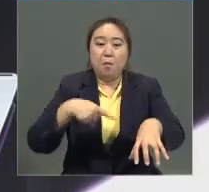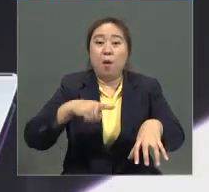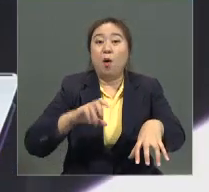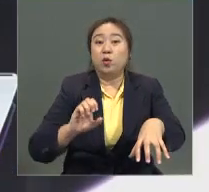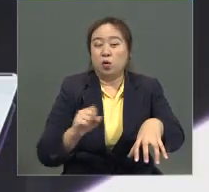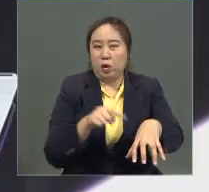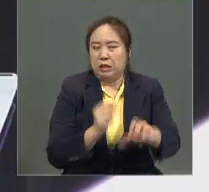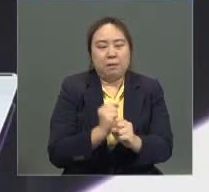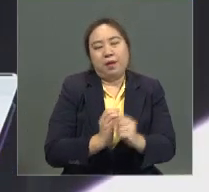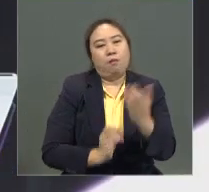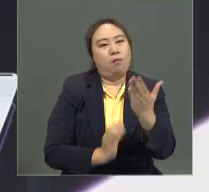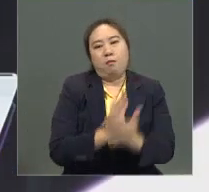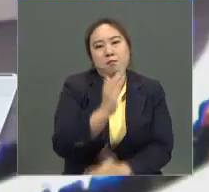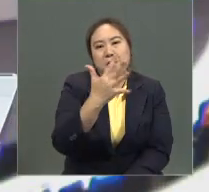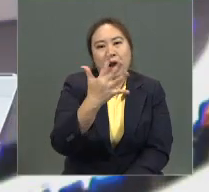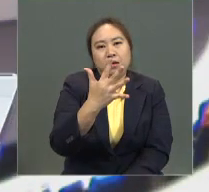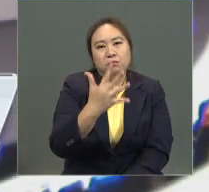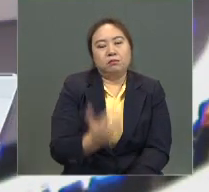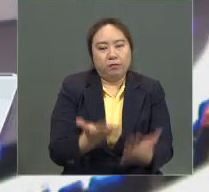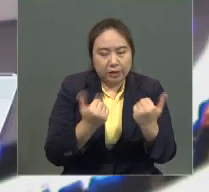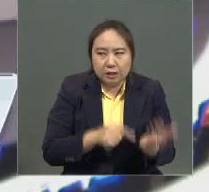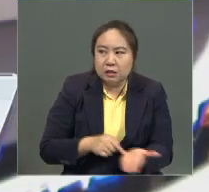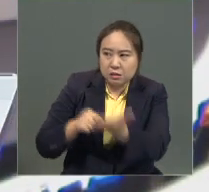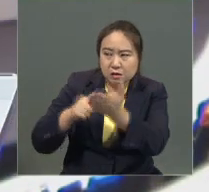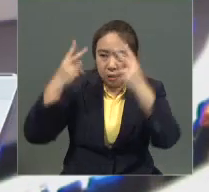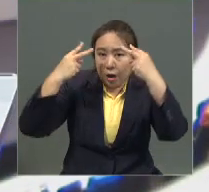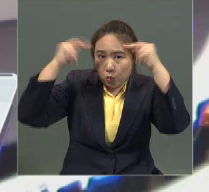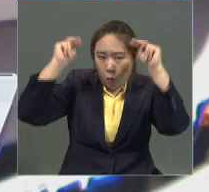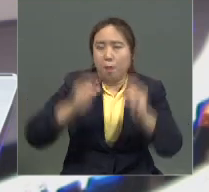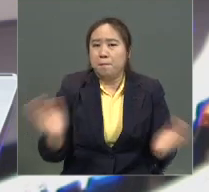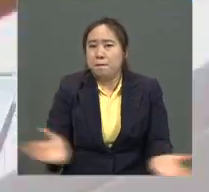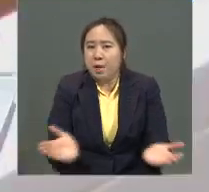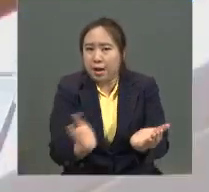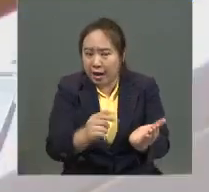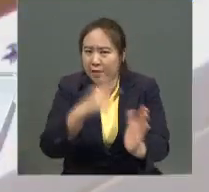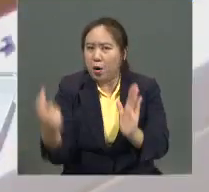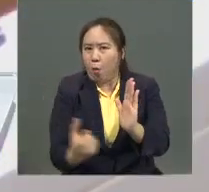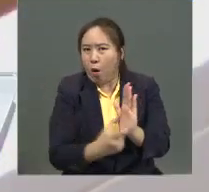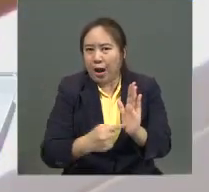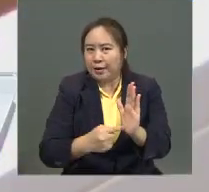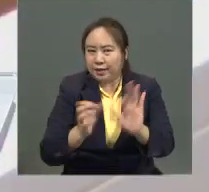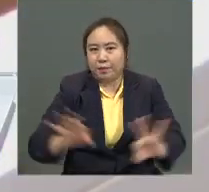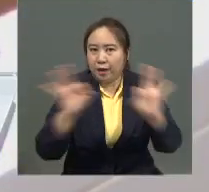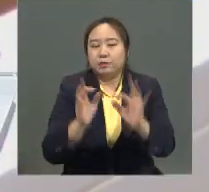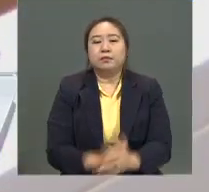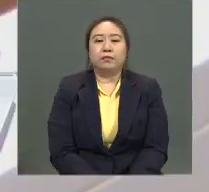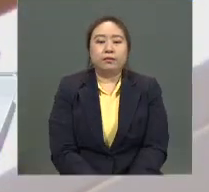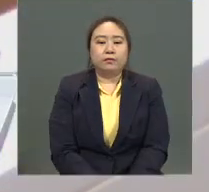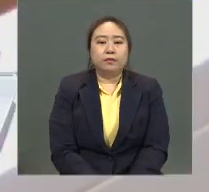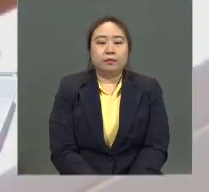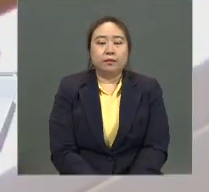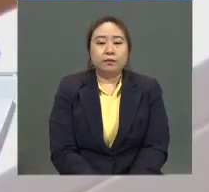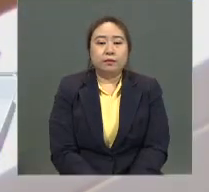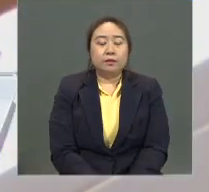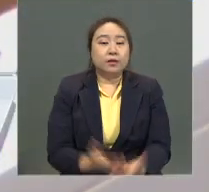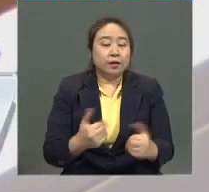ติดไม่ประสบความสำเร็จดังนั้นจึงเสนอให้นายกรัฐมนตรีผลักดันเรื่องดังกล่าวให้เป็นวาระแห่งชาติครับขณะที่น